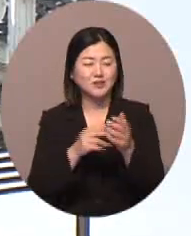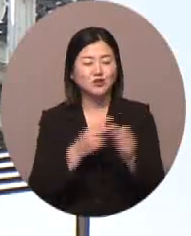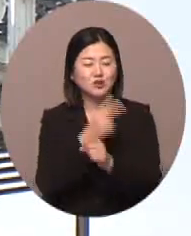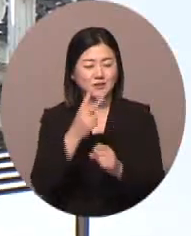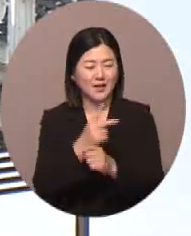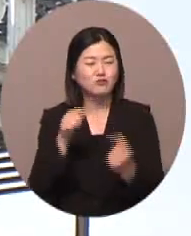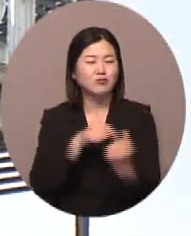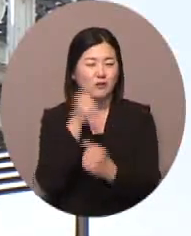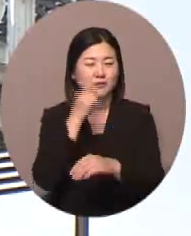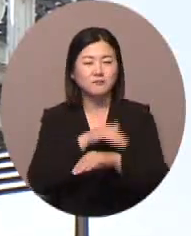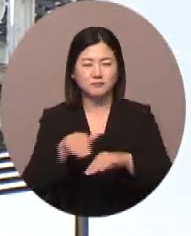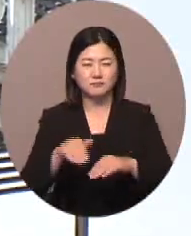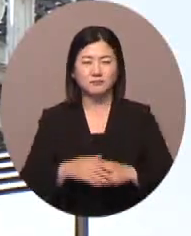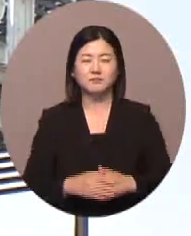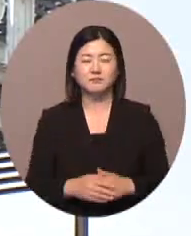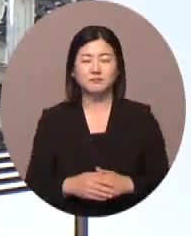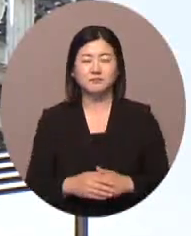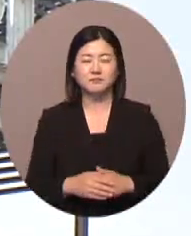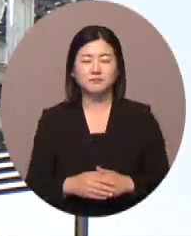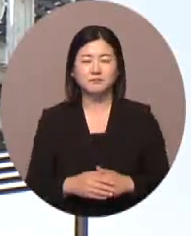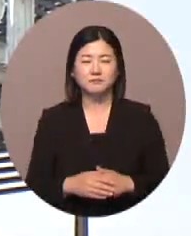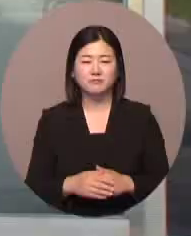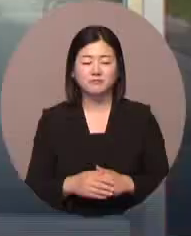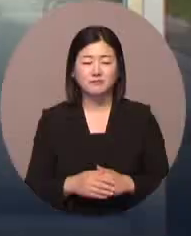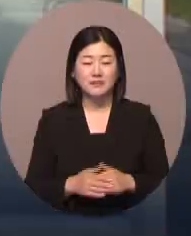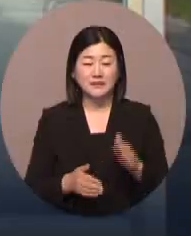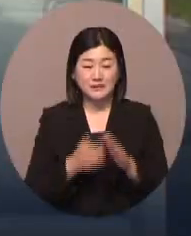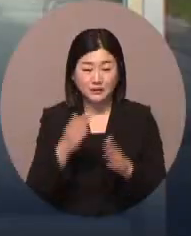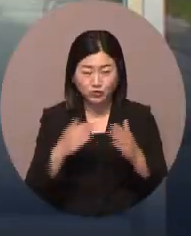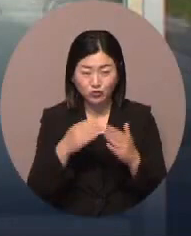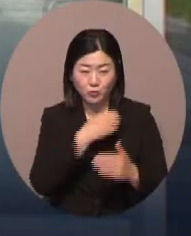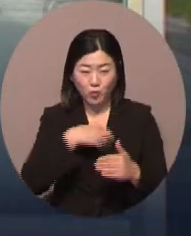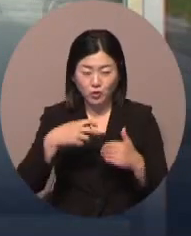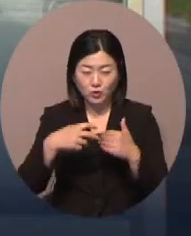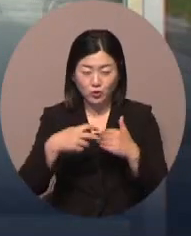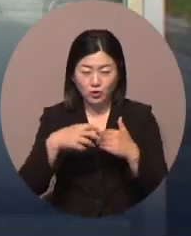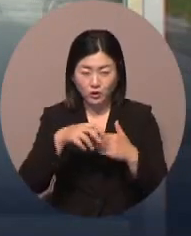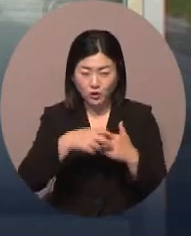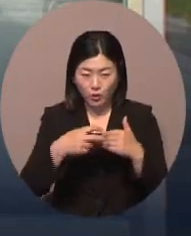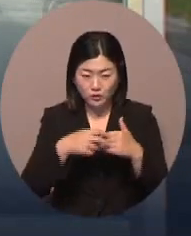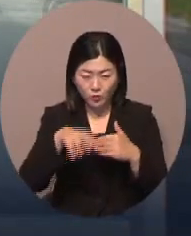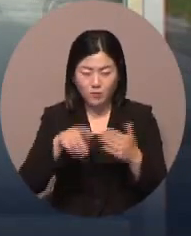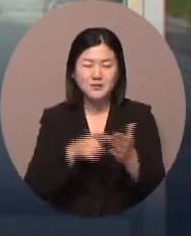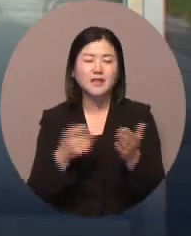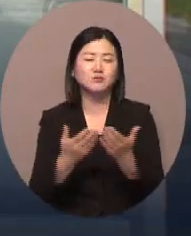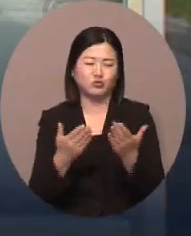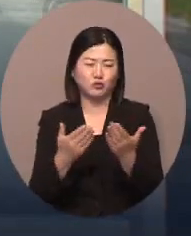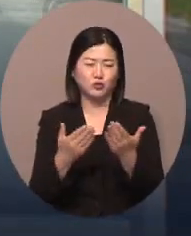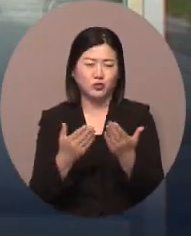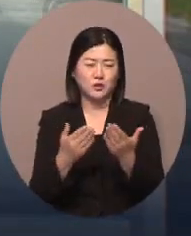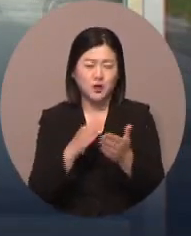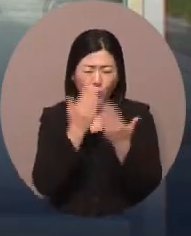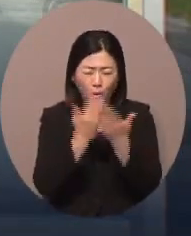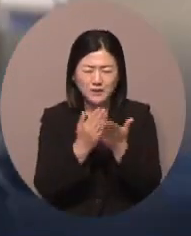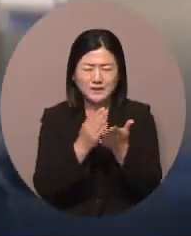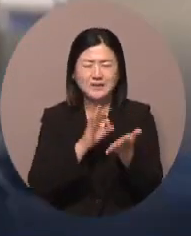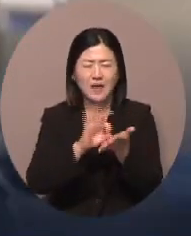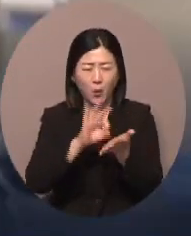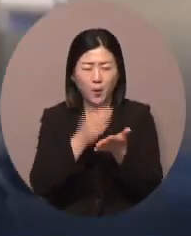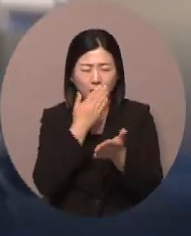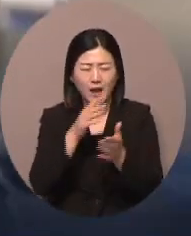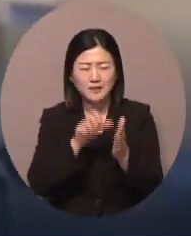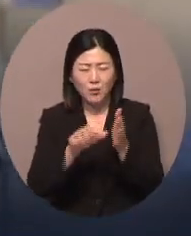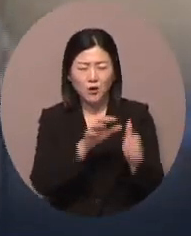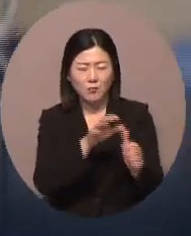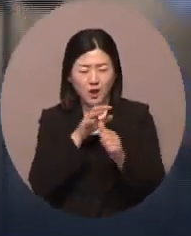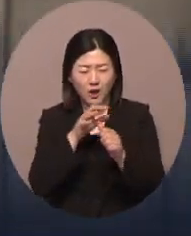2시간 더 진료합니다. 시군 보건소에서는 비상근무 체계를 유지하는 등 가용한 모든 자원을 동원하여